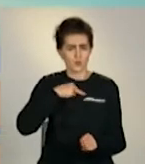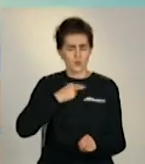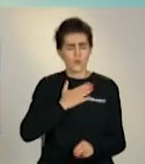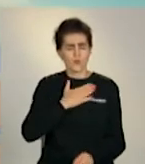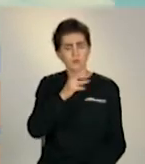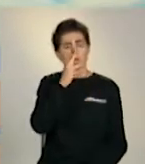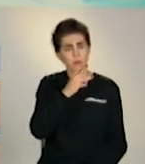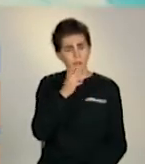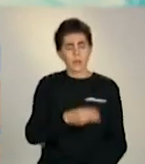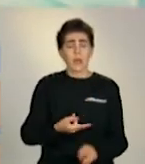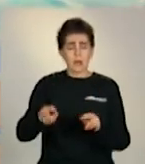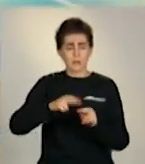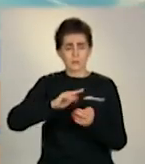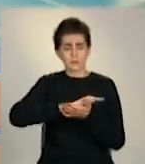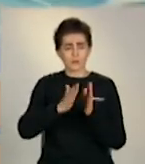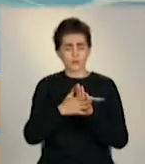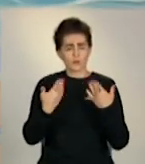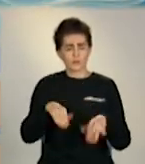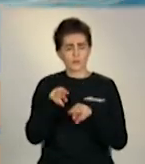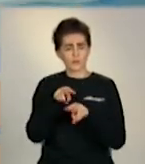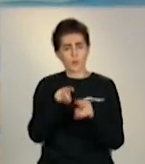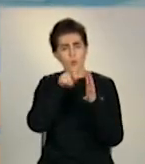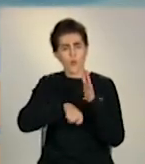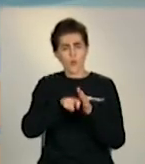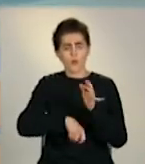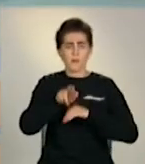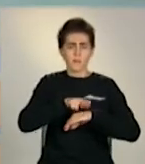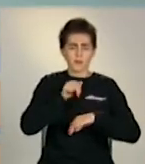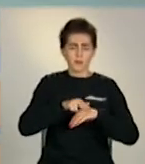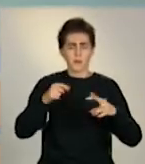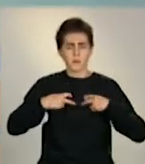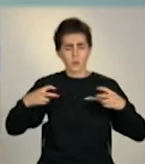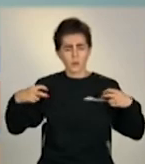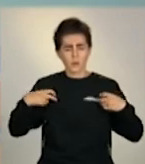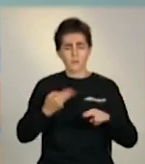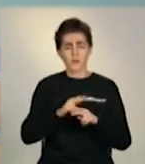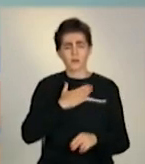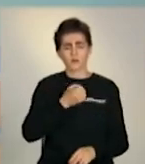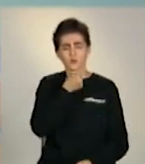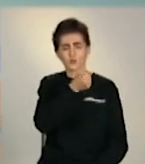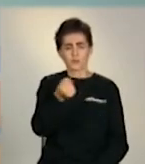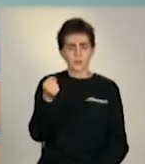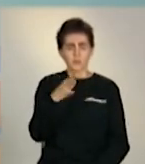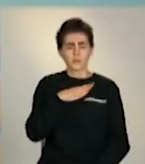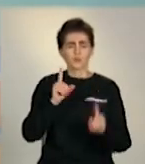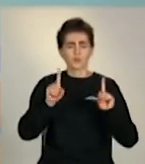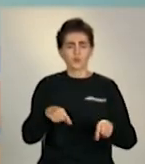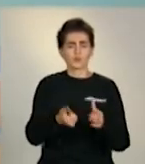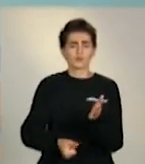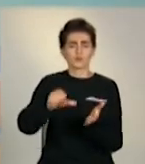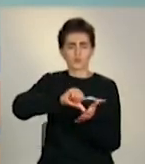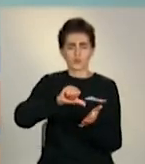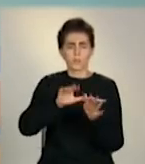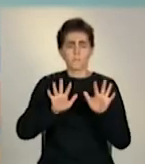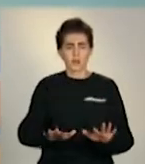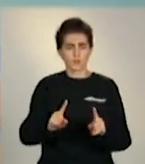зарплатню. За ситуацією вже стежить поліція та прокуратура. Наш Максим Кондратенко також перебуває на